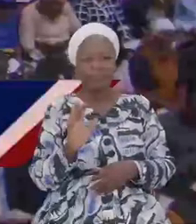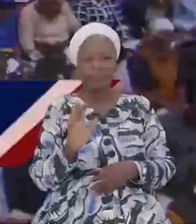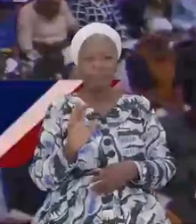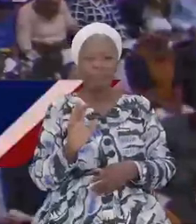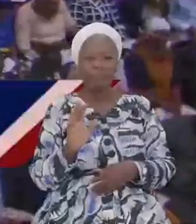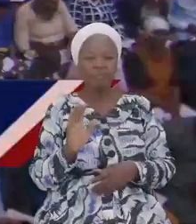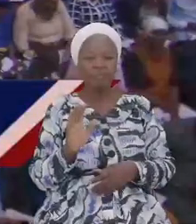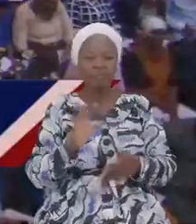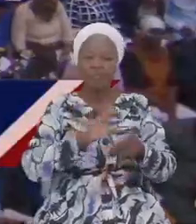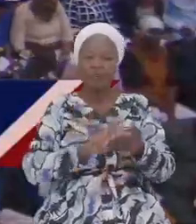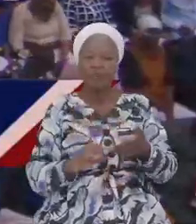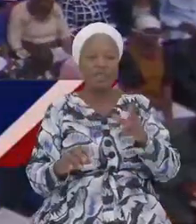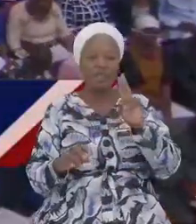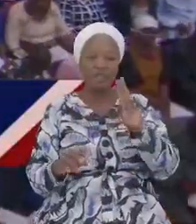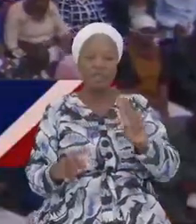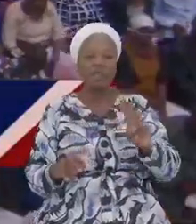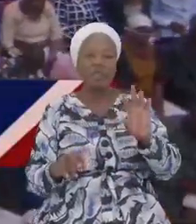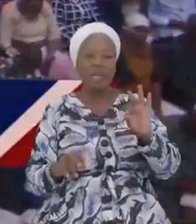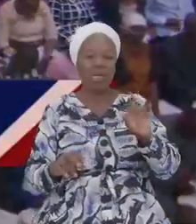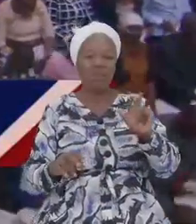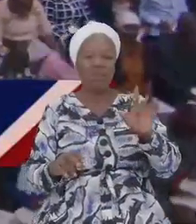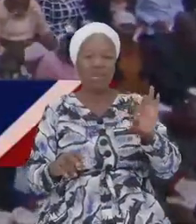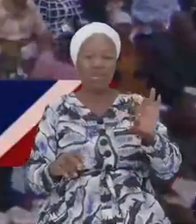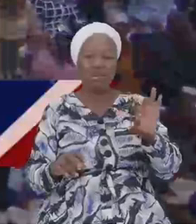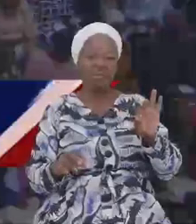verset 29. Actes,